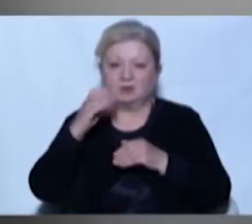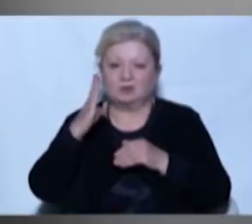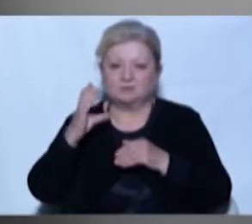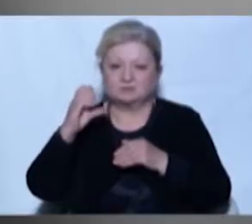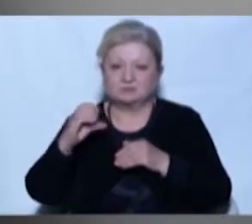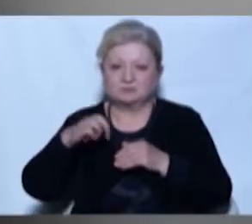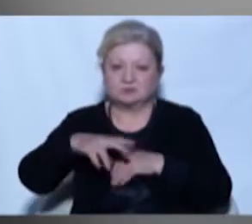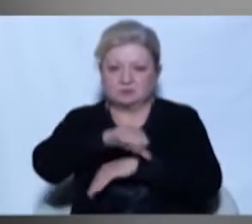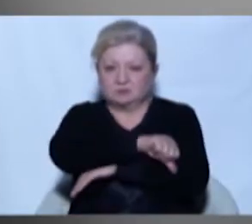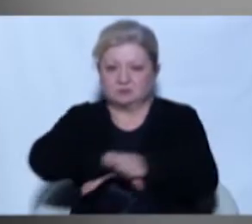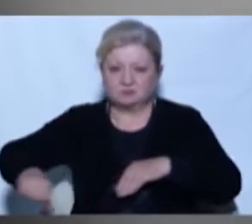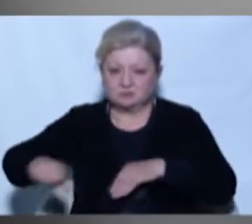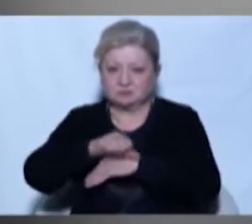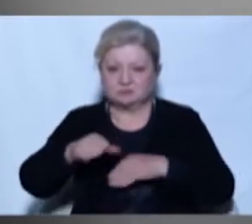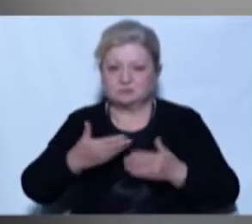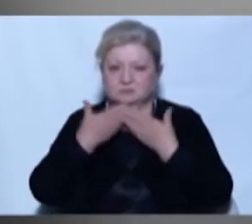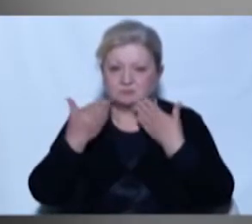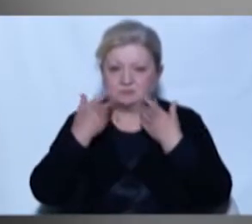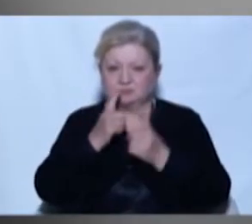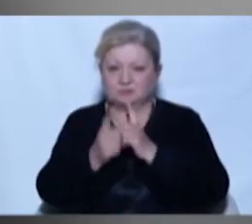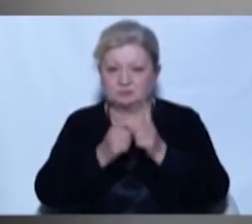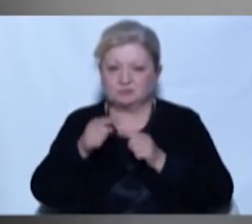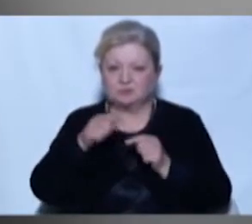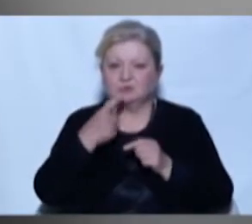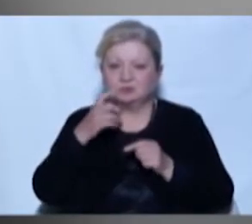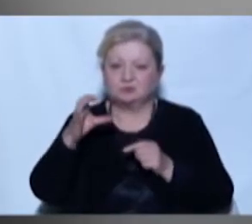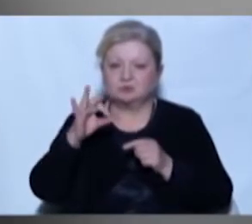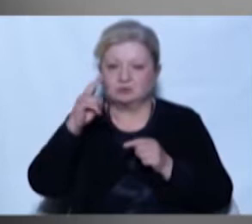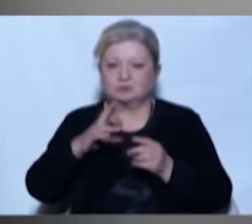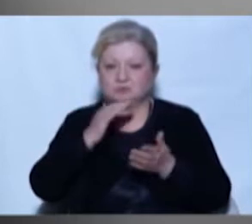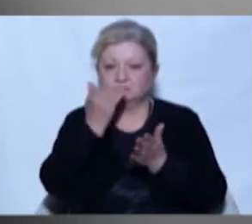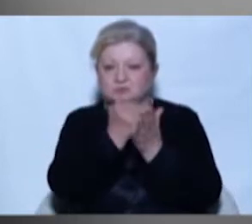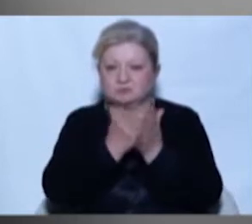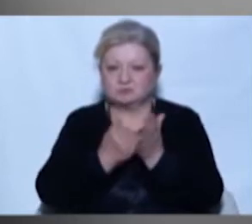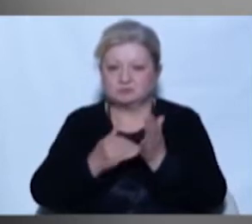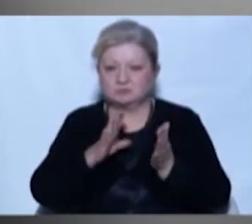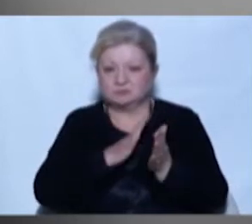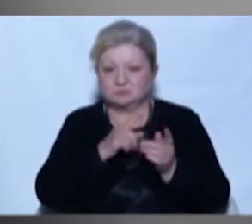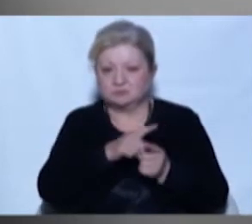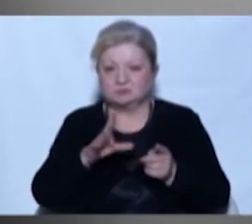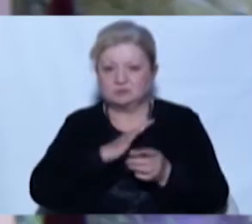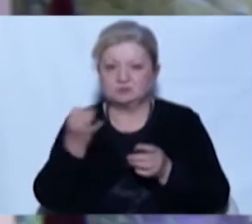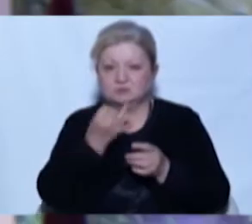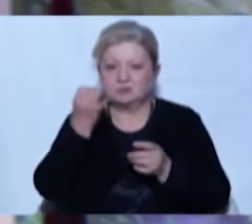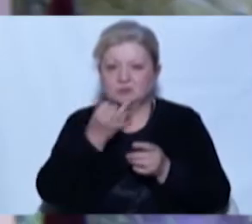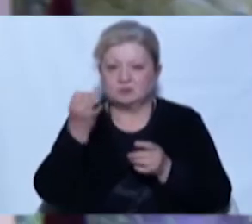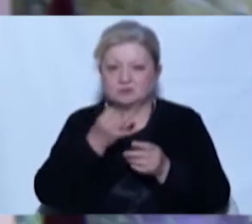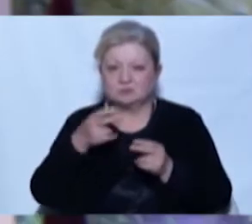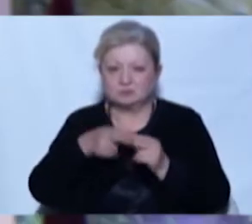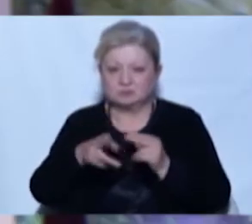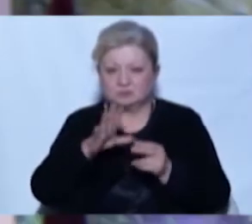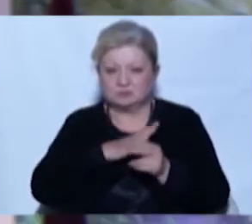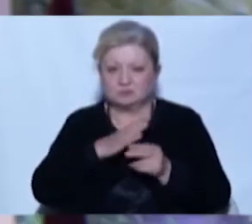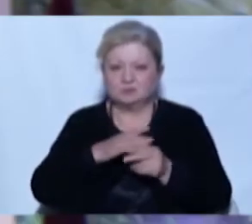გამარტივებისა. Da, ამას მთელი სოციალისტური სისტემისათვის მოყვა ძალიან საინტერესო შედეგი. Უნგრეთის